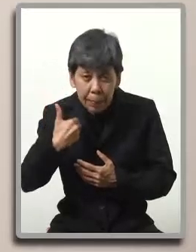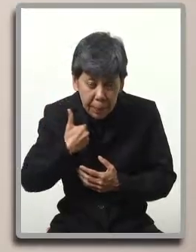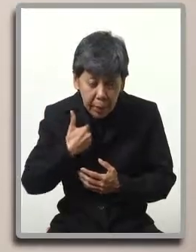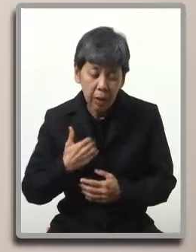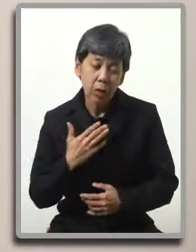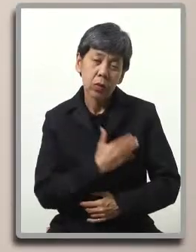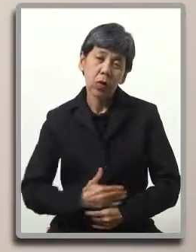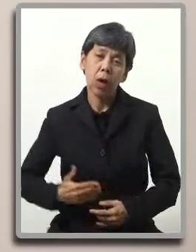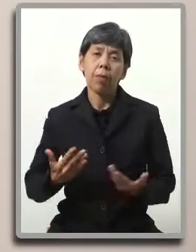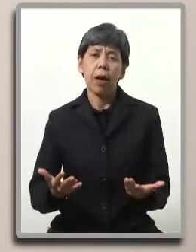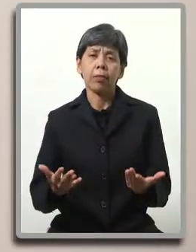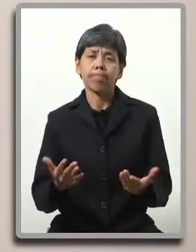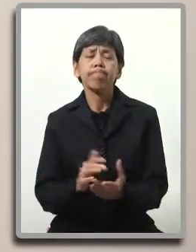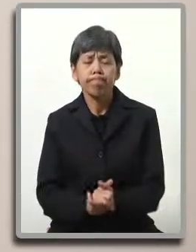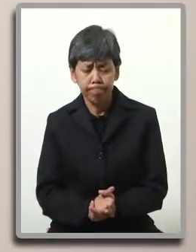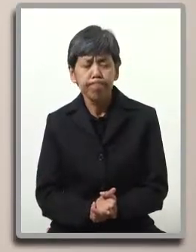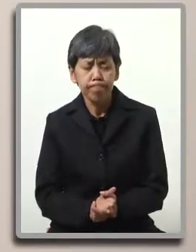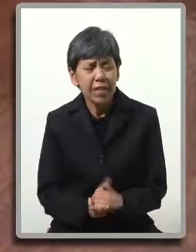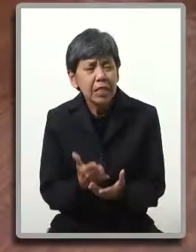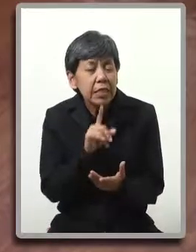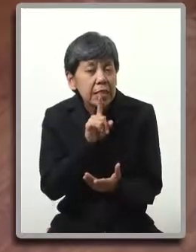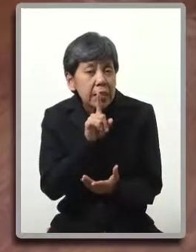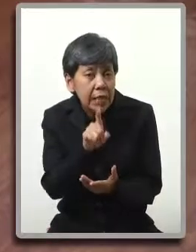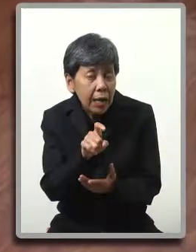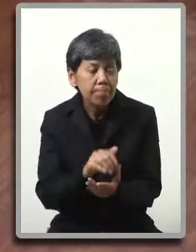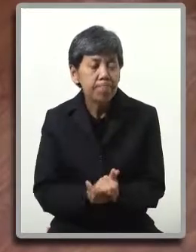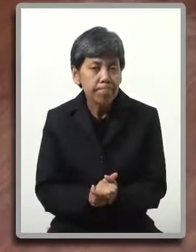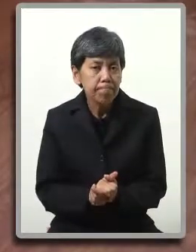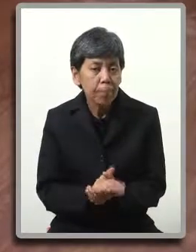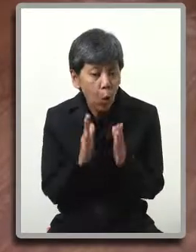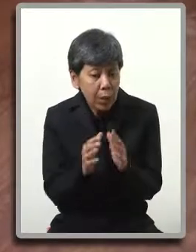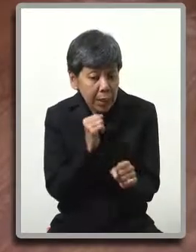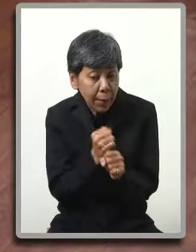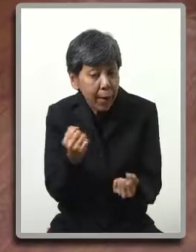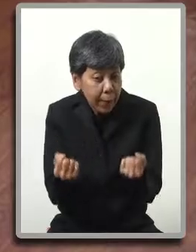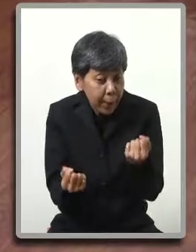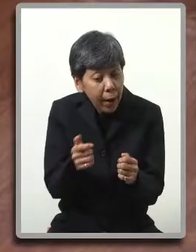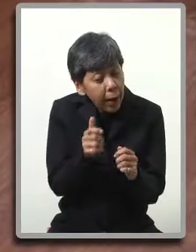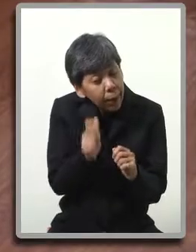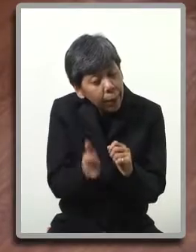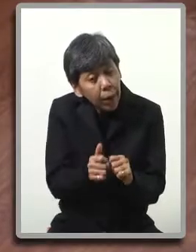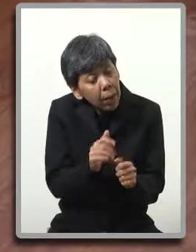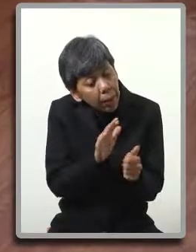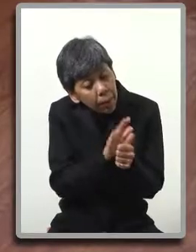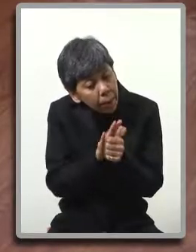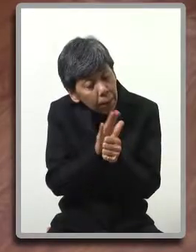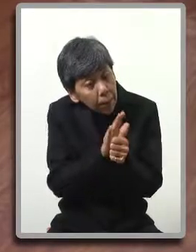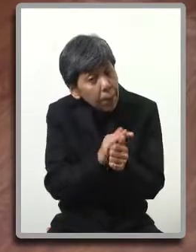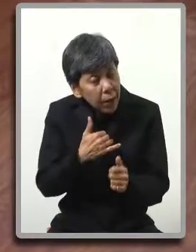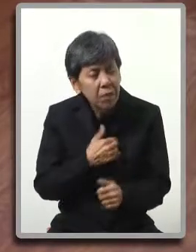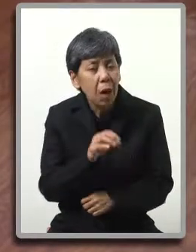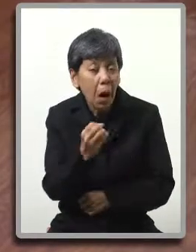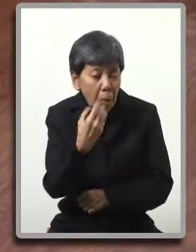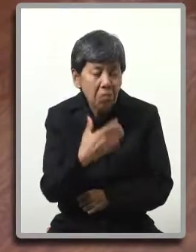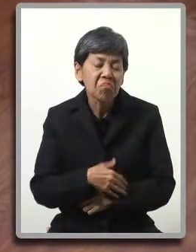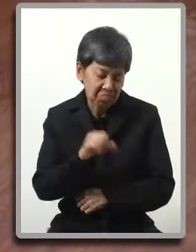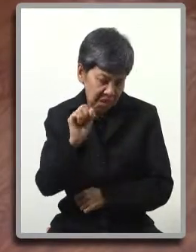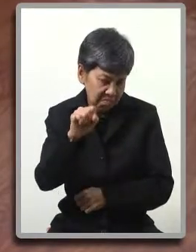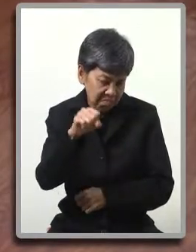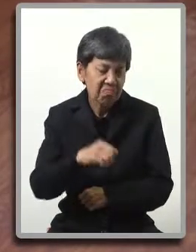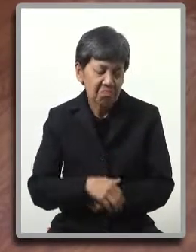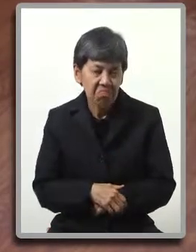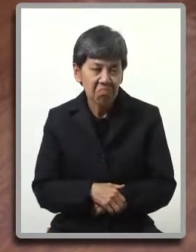เอ่ยนะสุขภาพเอ่ยนะต้องขออนุญาตถามแทนพนักงานขสมกนิดหนึ่งว่าท่านดูแล ที่ท่าน